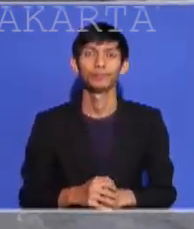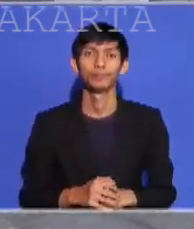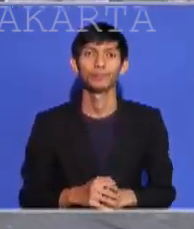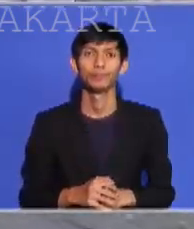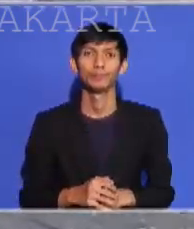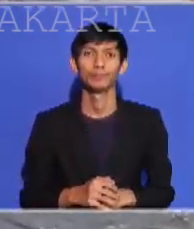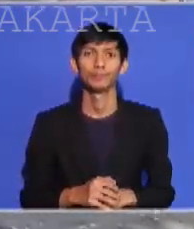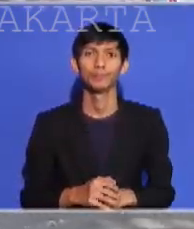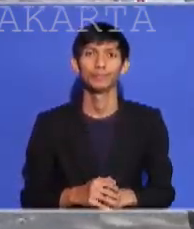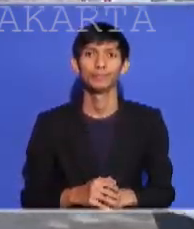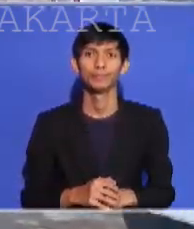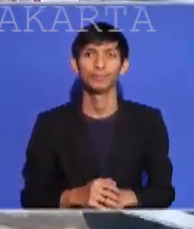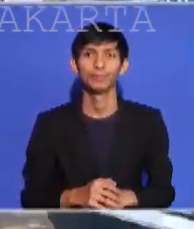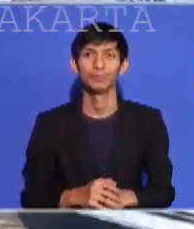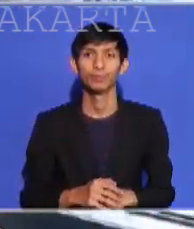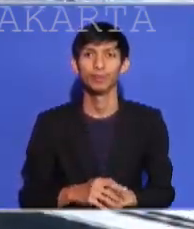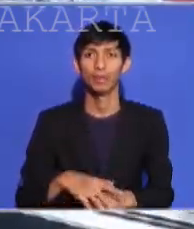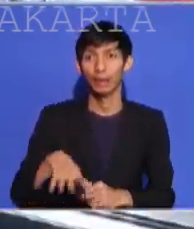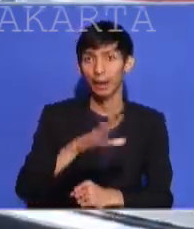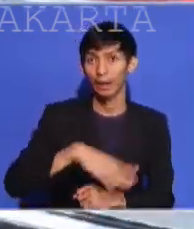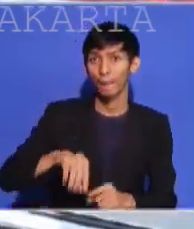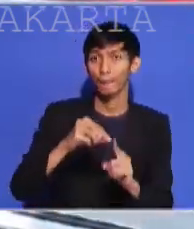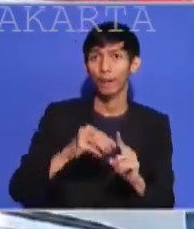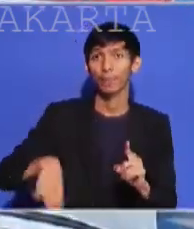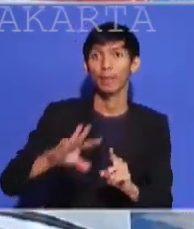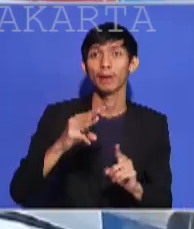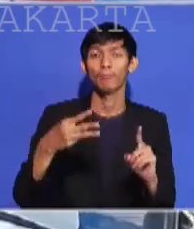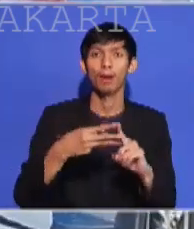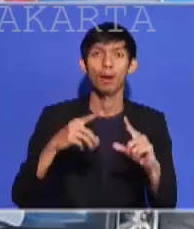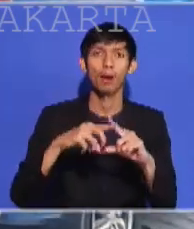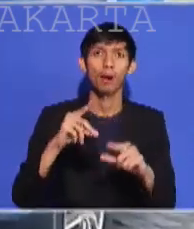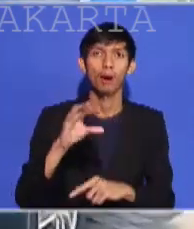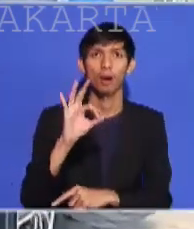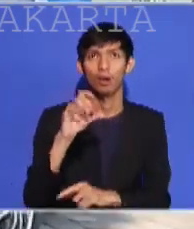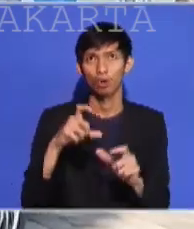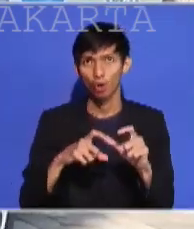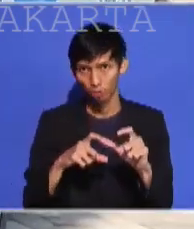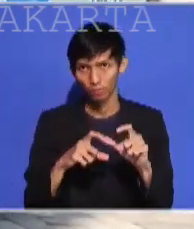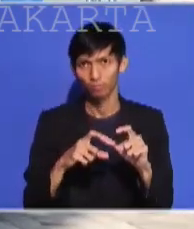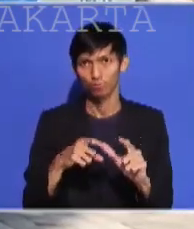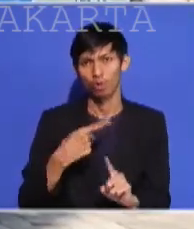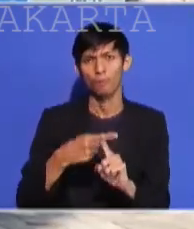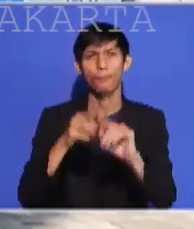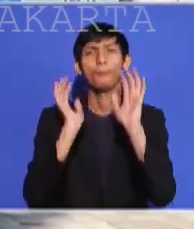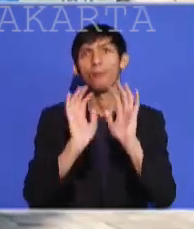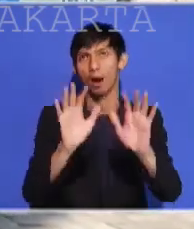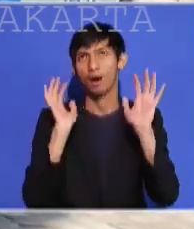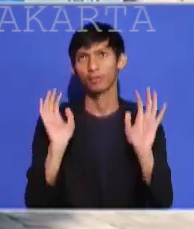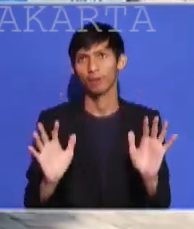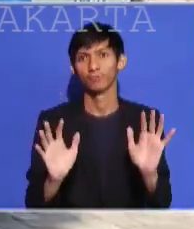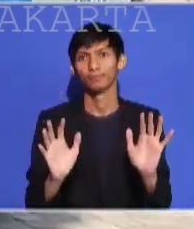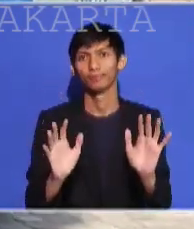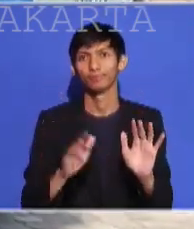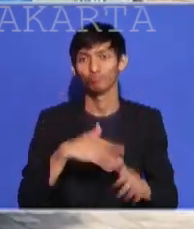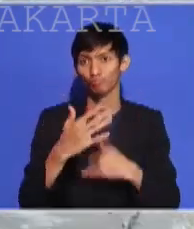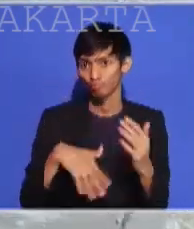Wono Mangrove ingkang wonten ing laladan Pesisir Baros Bantul ing wetal sak menika tansaya regeng. Awit saking menika panglolo